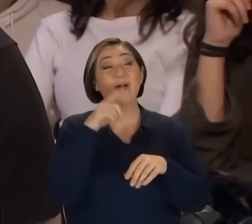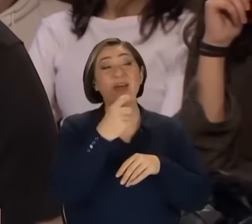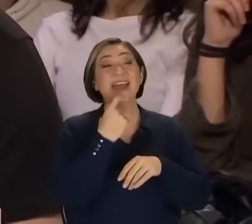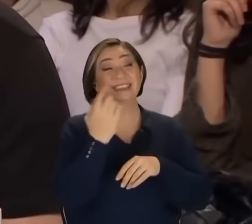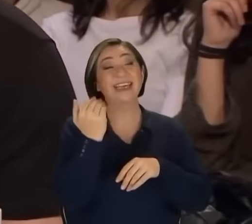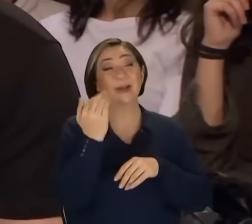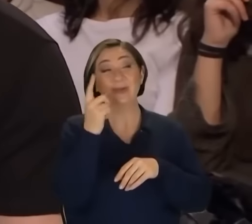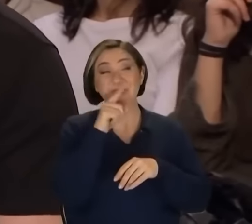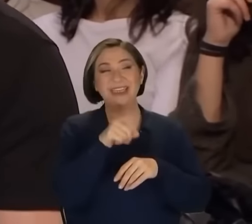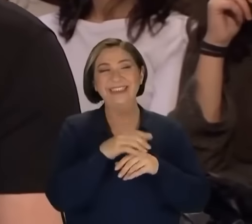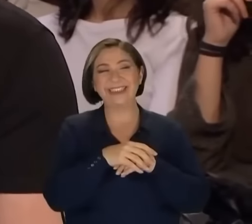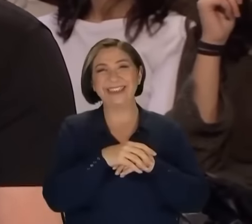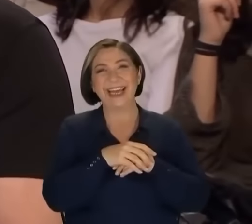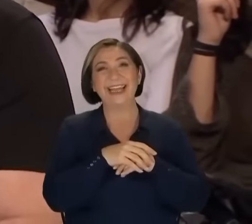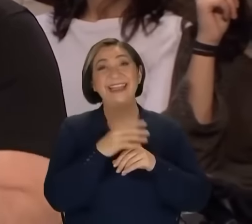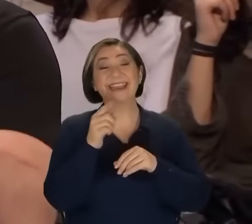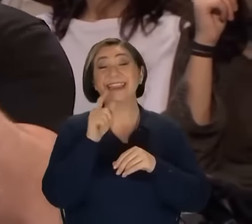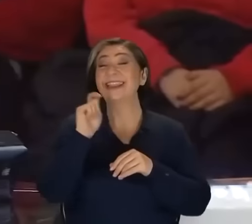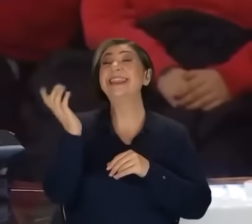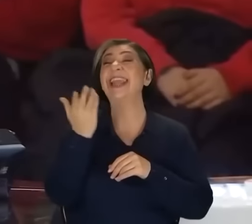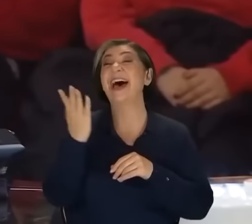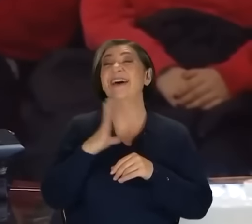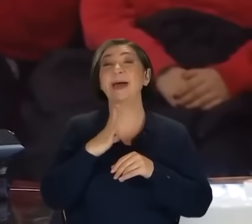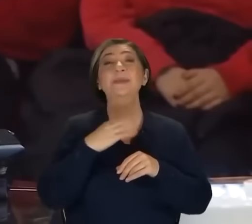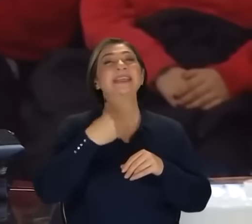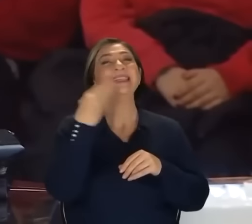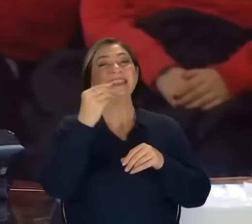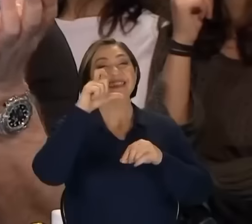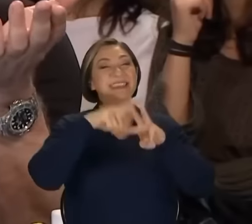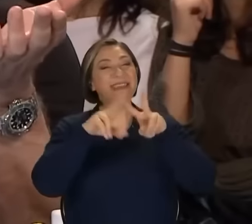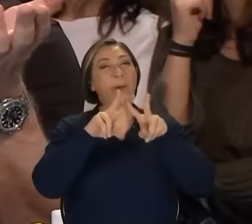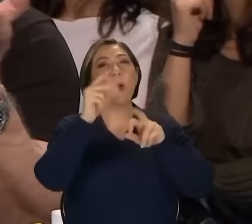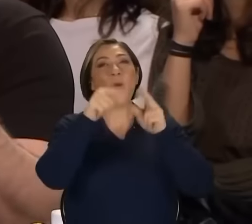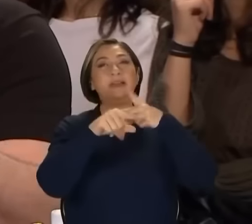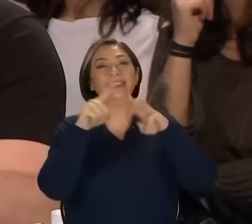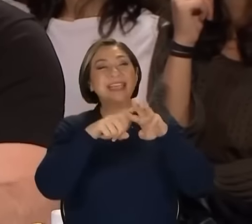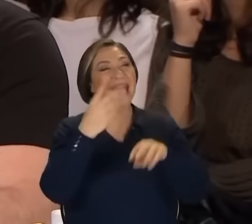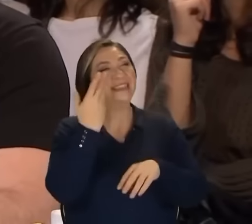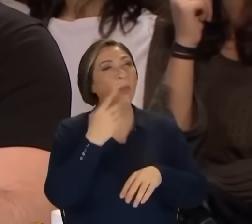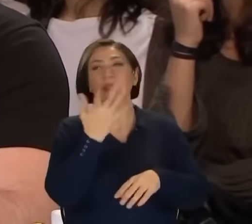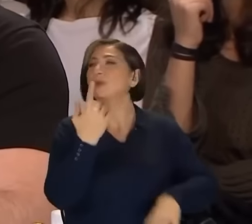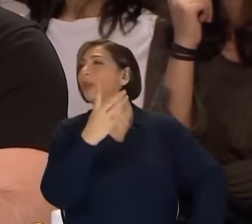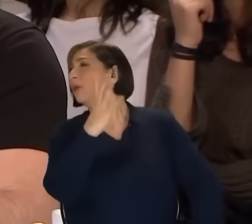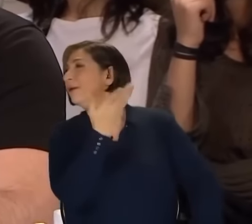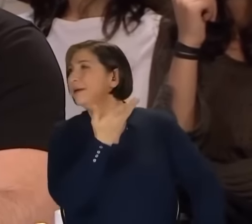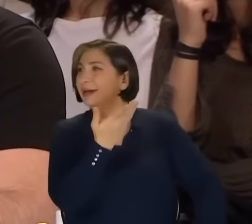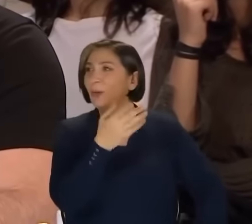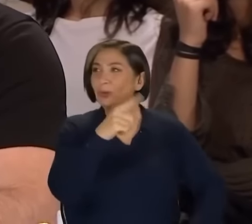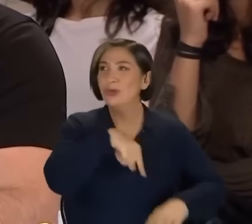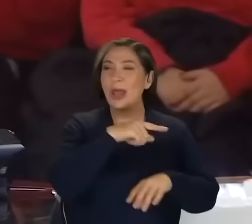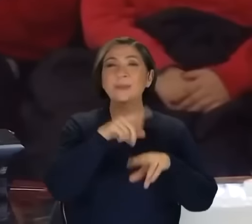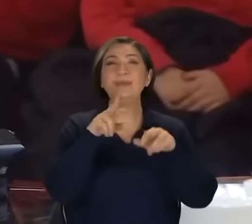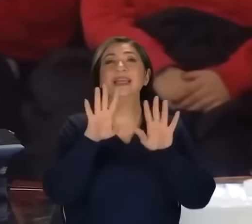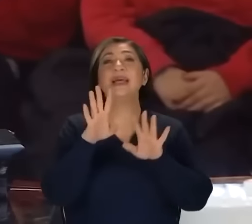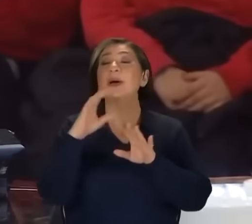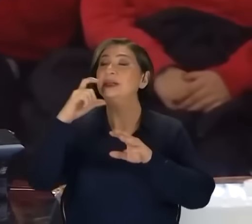geliyor da onun için y Biz bir gençliğimizde böyle Cem Özer izlerken Ne oluyor ya neler diyor falan vardı ya öyle bir dönem vardı